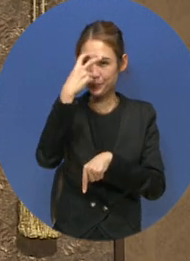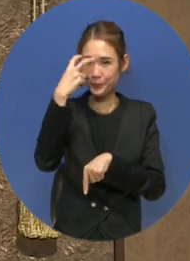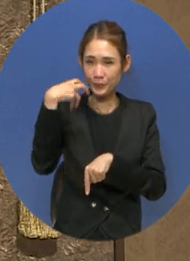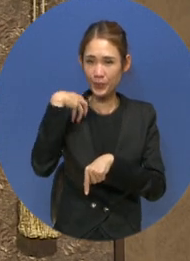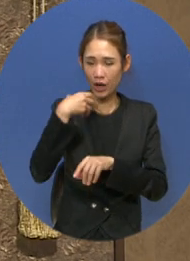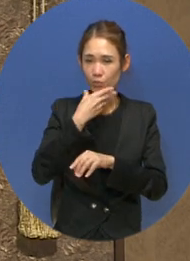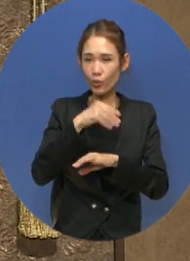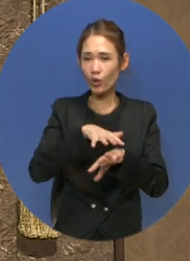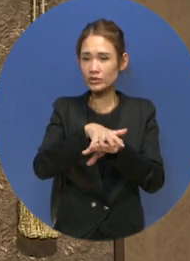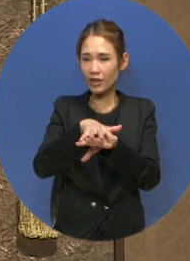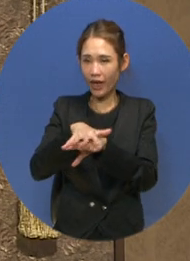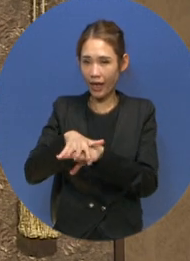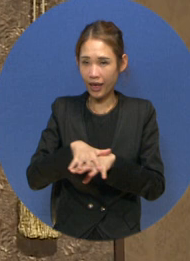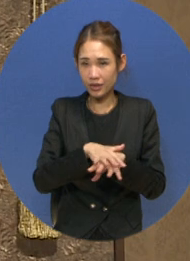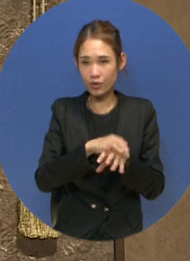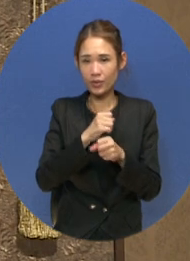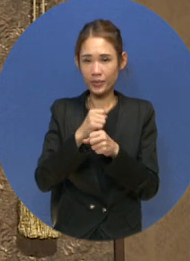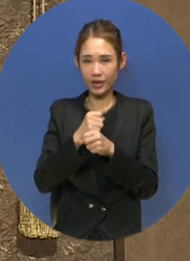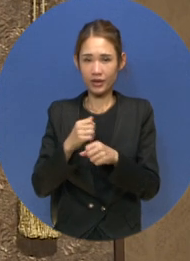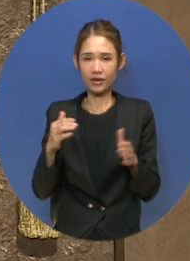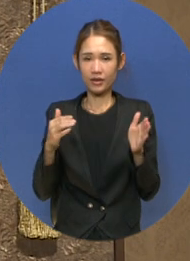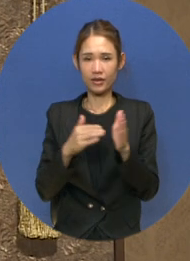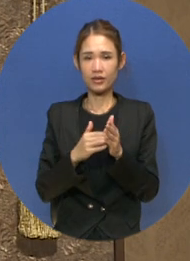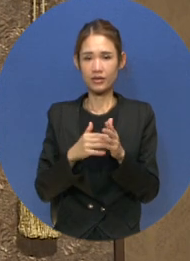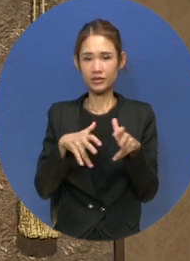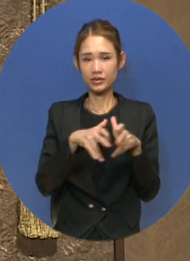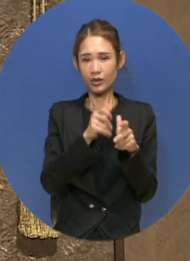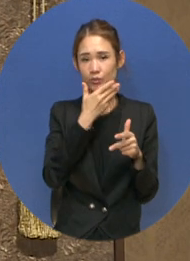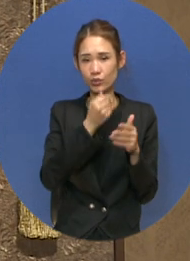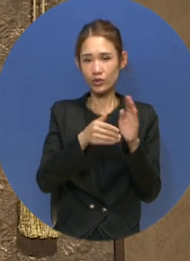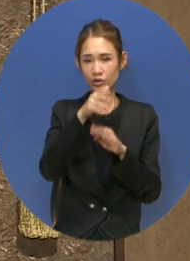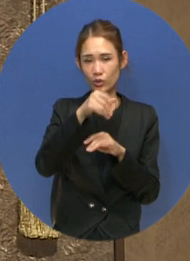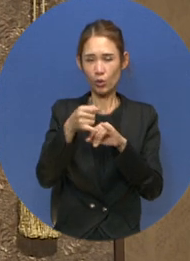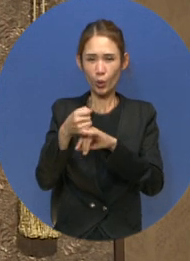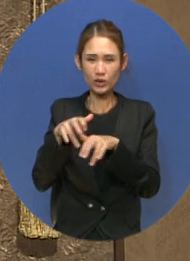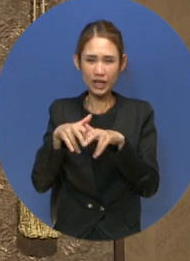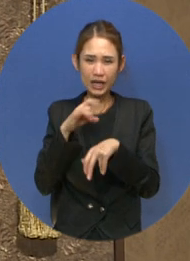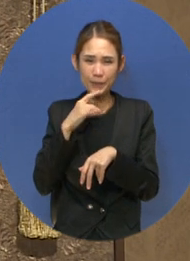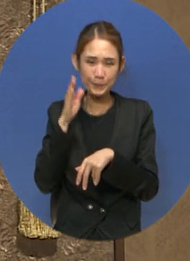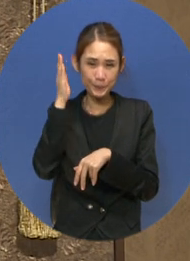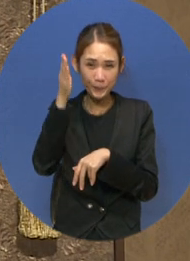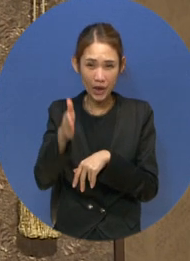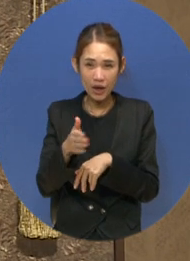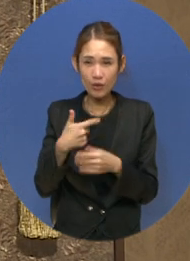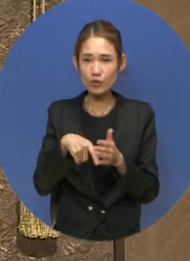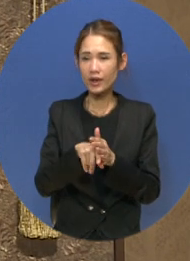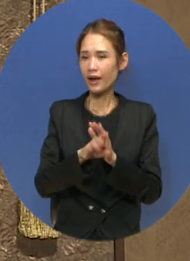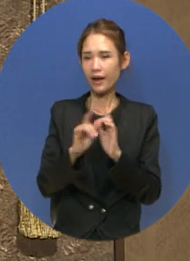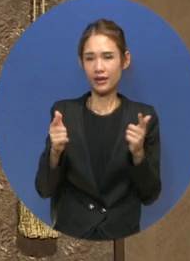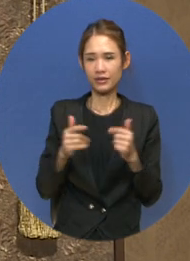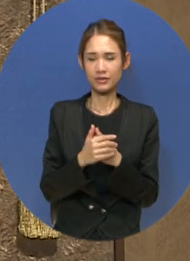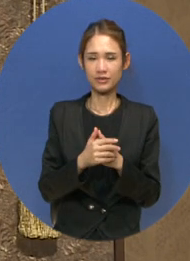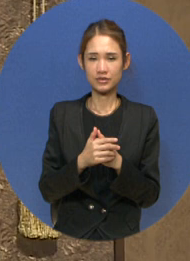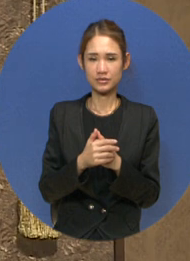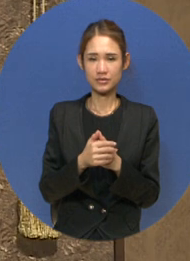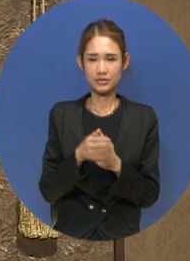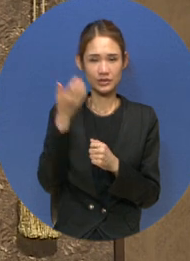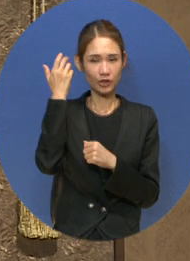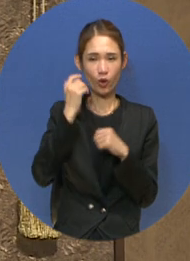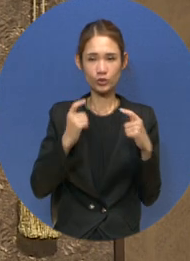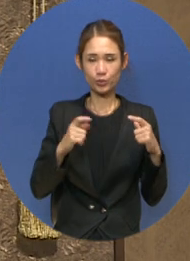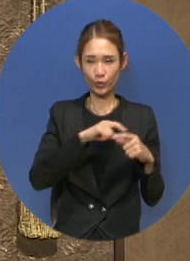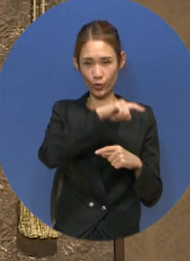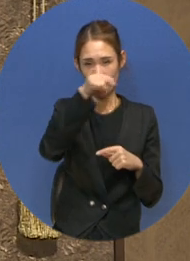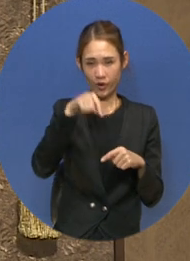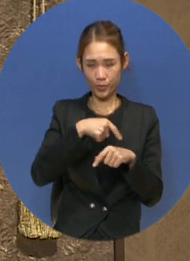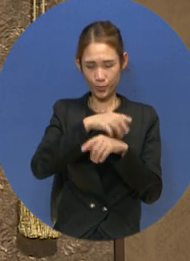복지 네트워크를 만들었습니다. 그래서 장애인 복지관이 꼭 장애인만을 위한 서비스를 하는 것이 아니라 네. 영등포에 있는 모든